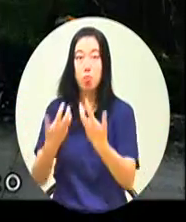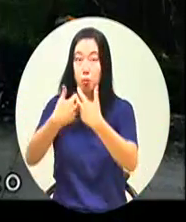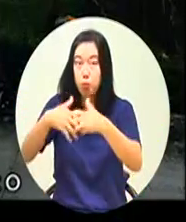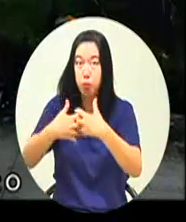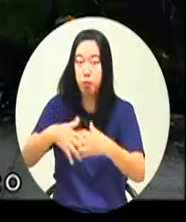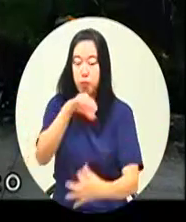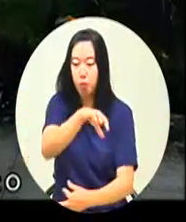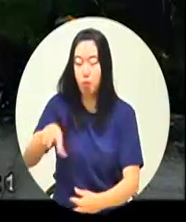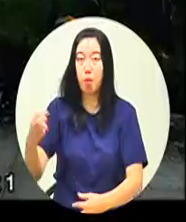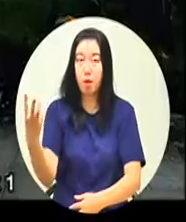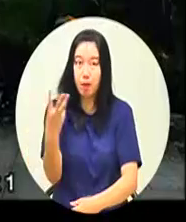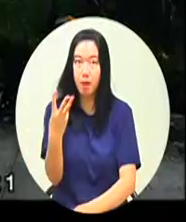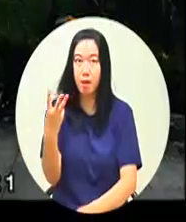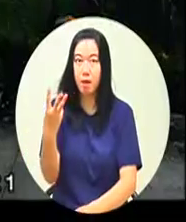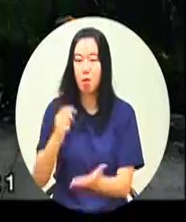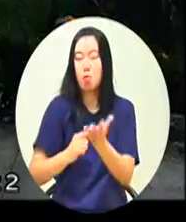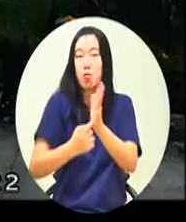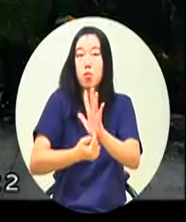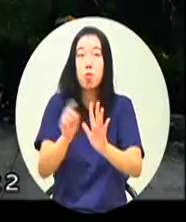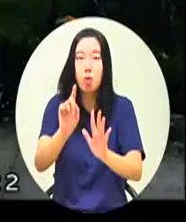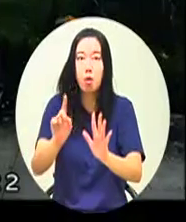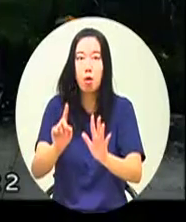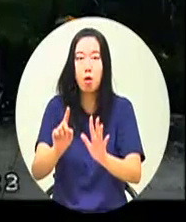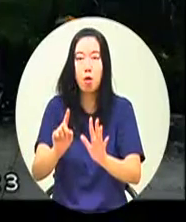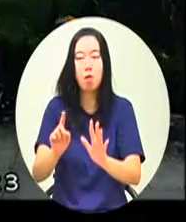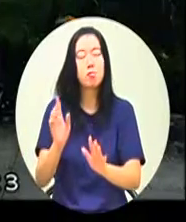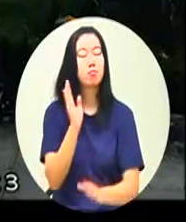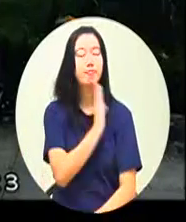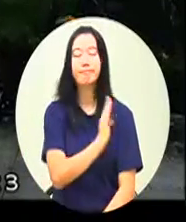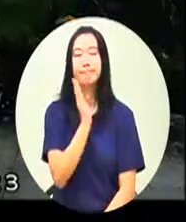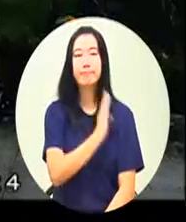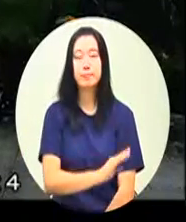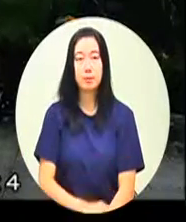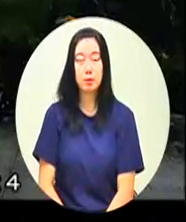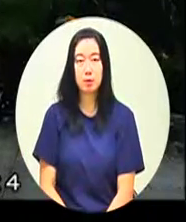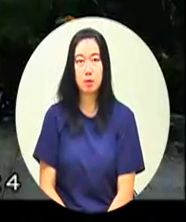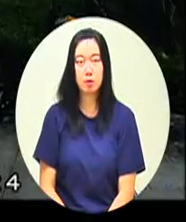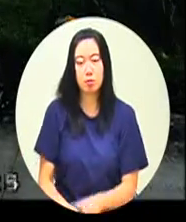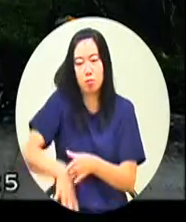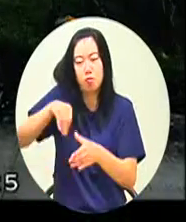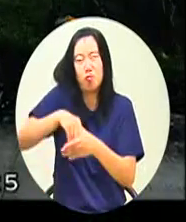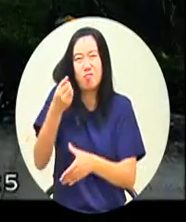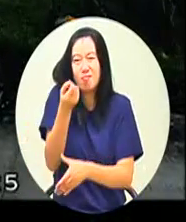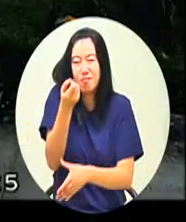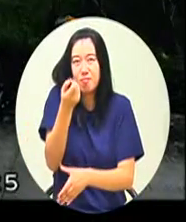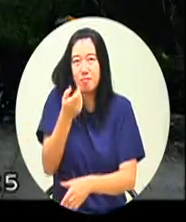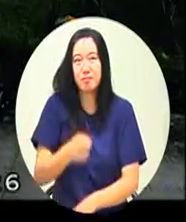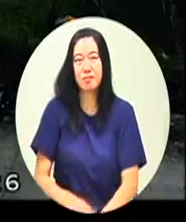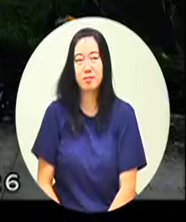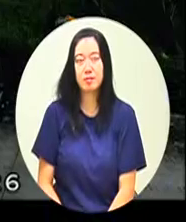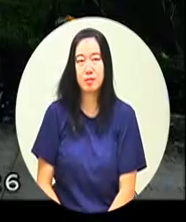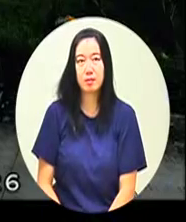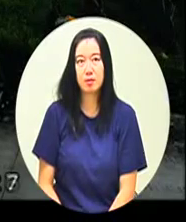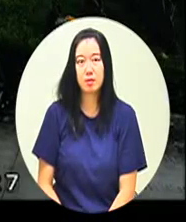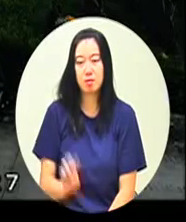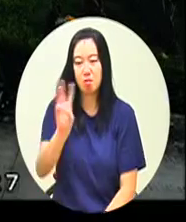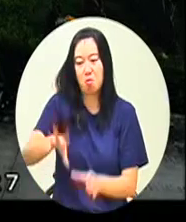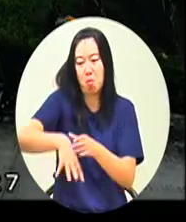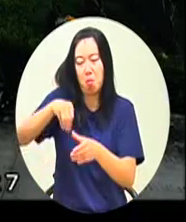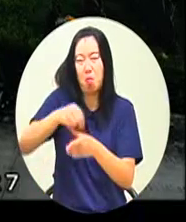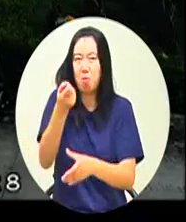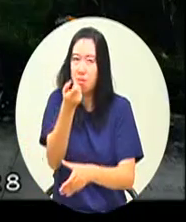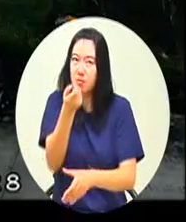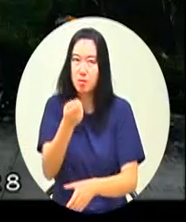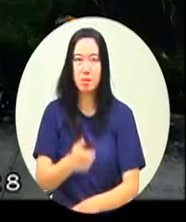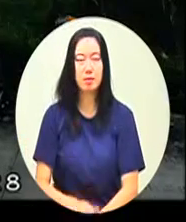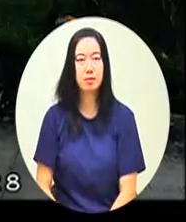三代发挥什么没有什么作用啦？讲真的，抽也唔吃咪啦。迄个抽是偌几英尺嘞？抽也唔